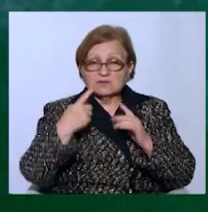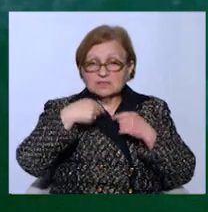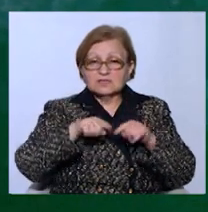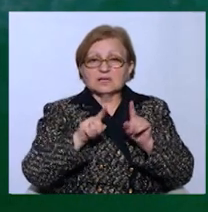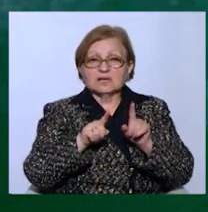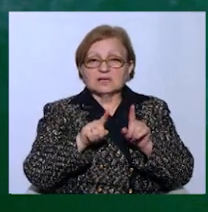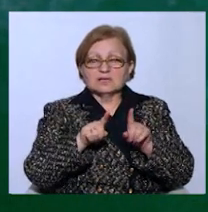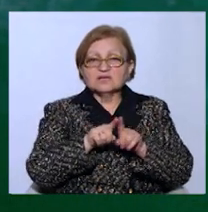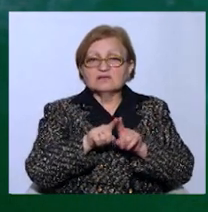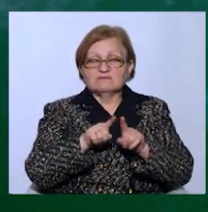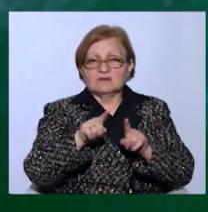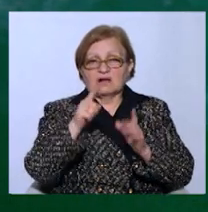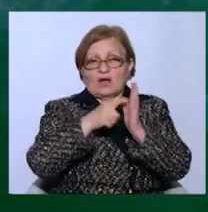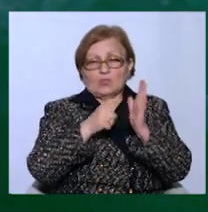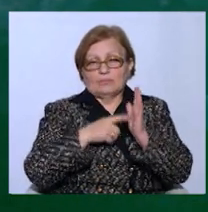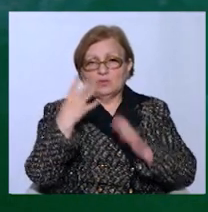რაც გაყოფილი 4-ზე.